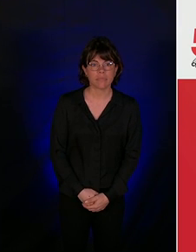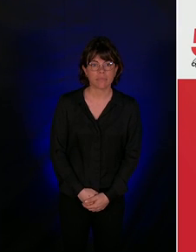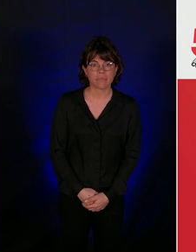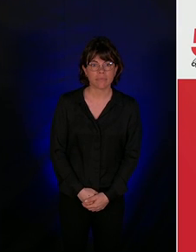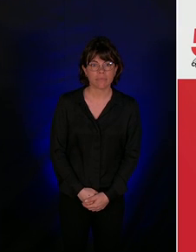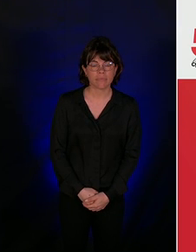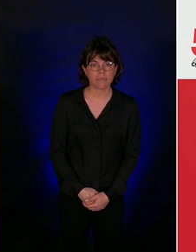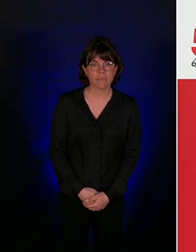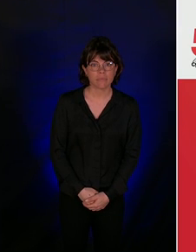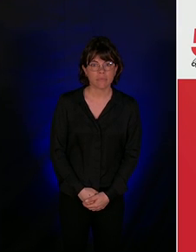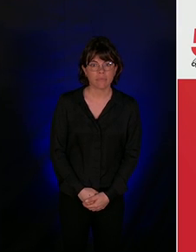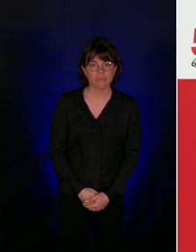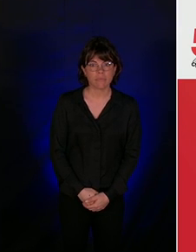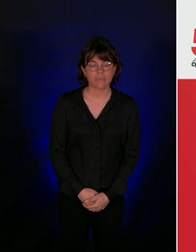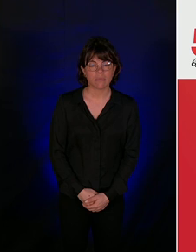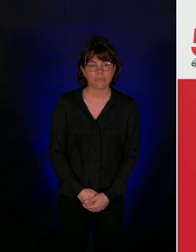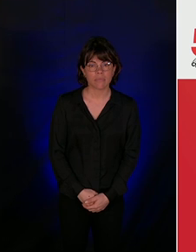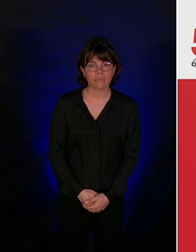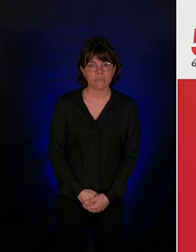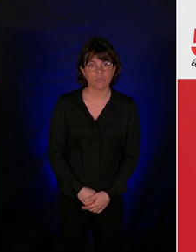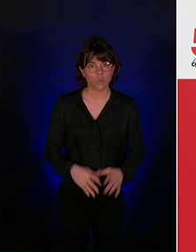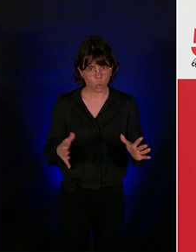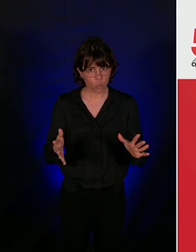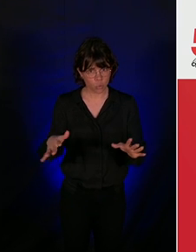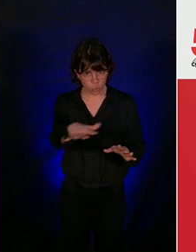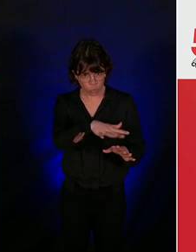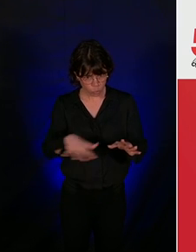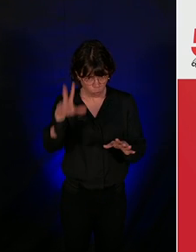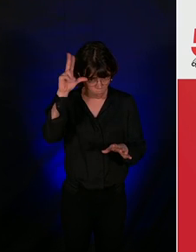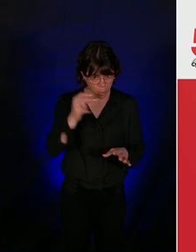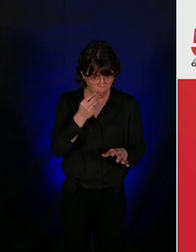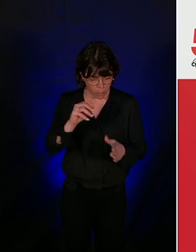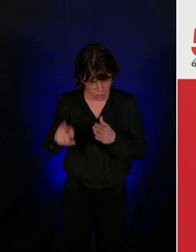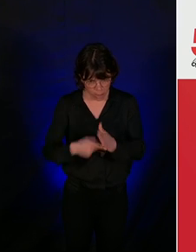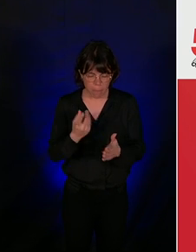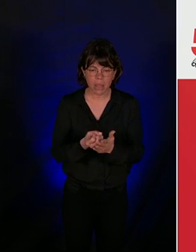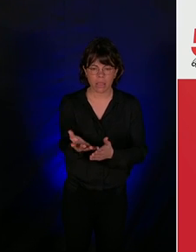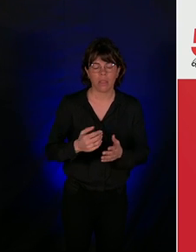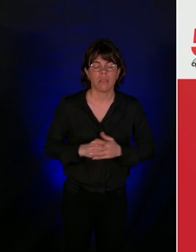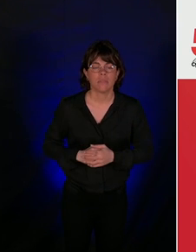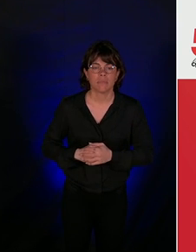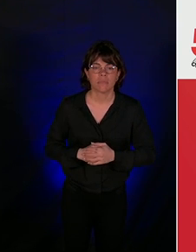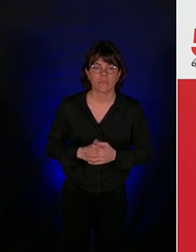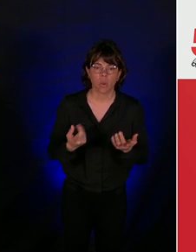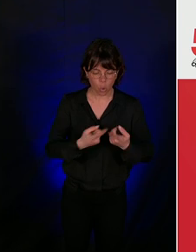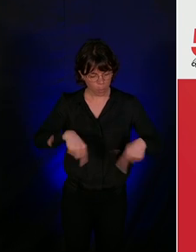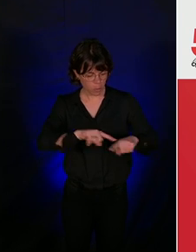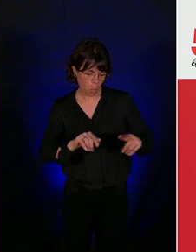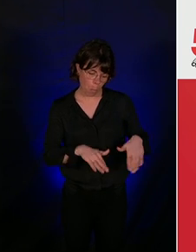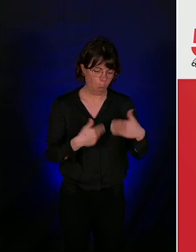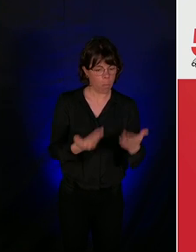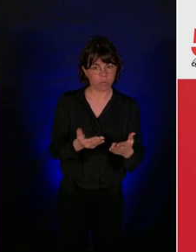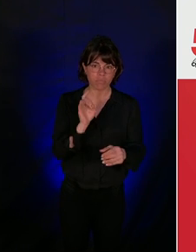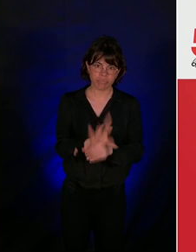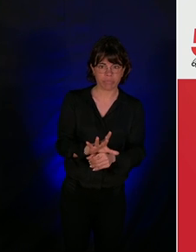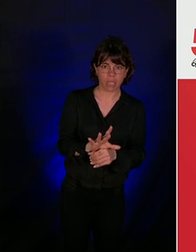alors donc on a tous bien compris je répète donc le la Commission propose de rejeter